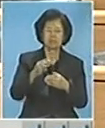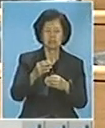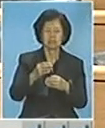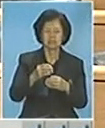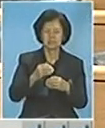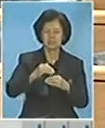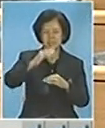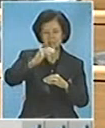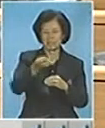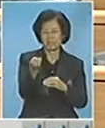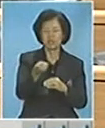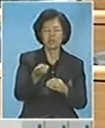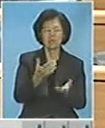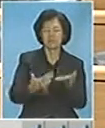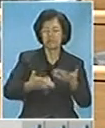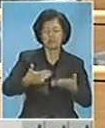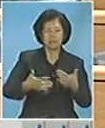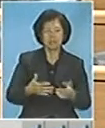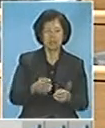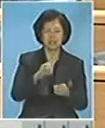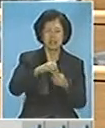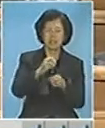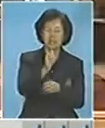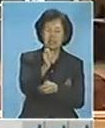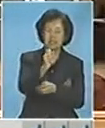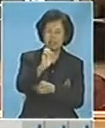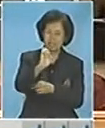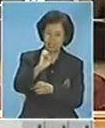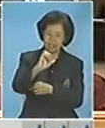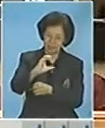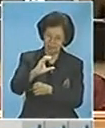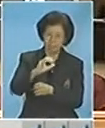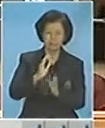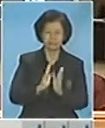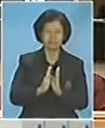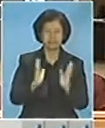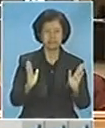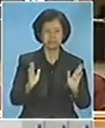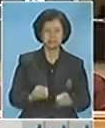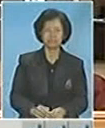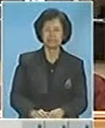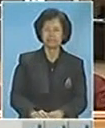ทยใน AEC ขอบพระคุณค่ะ ท่านวชระ